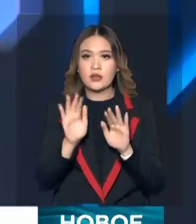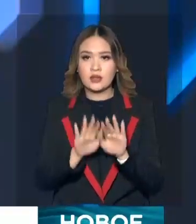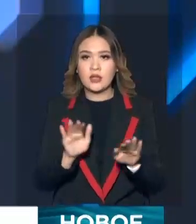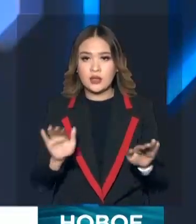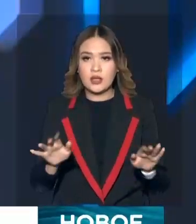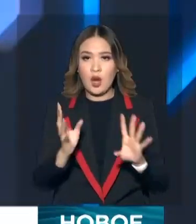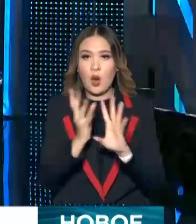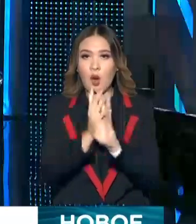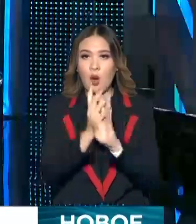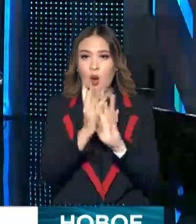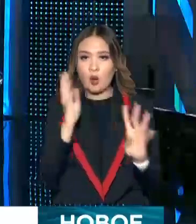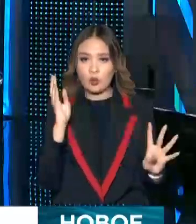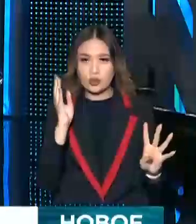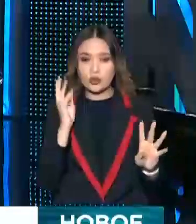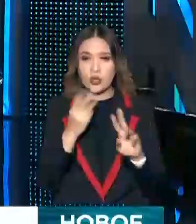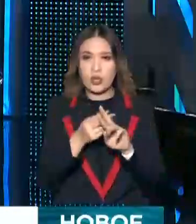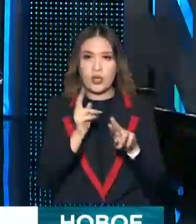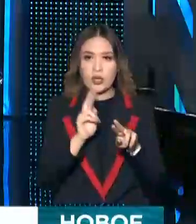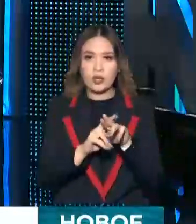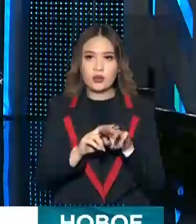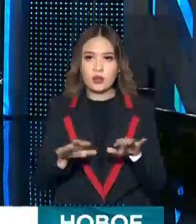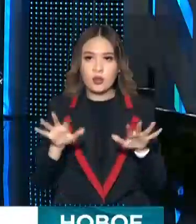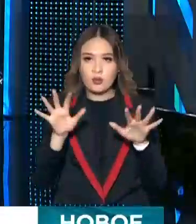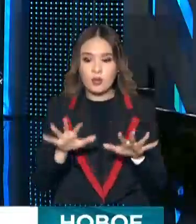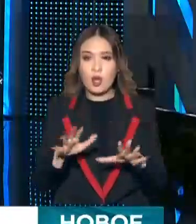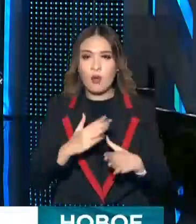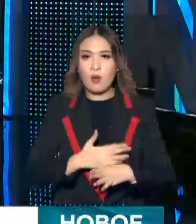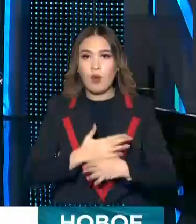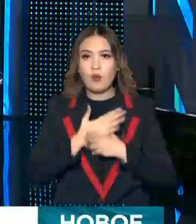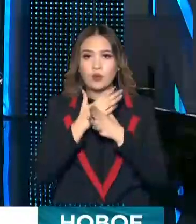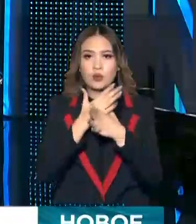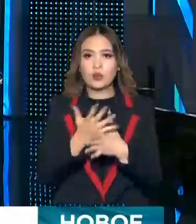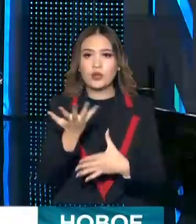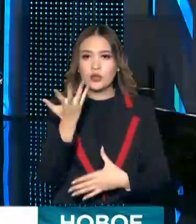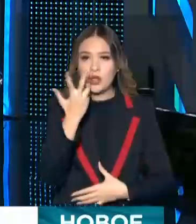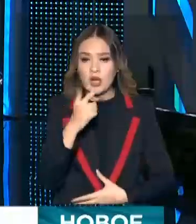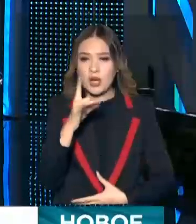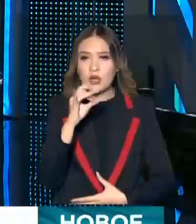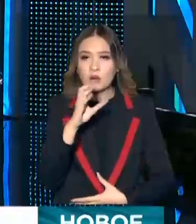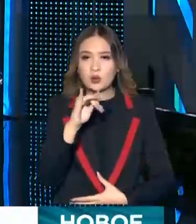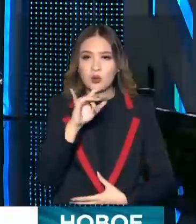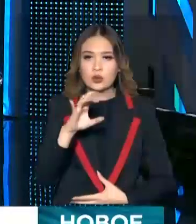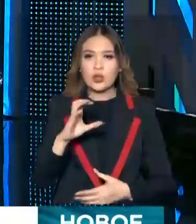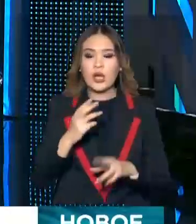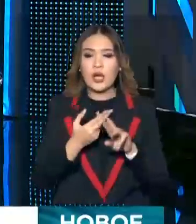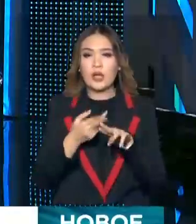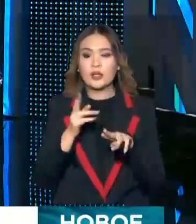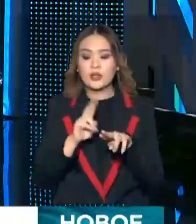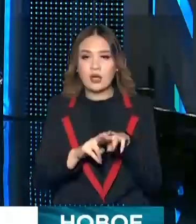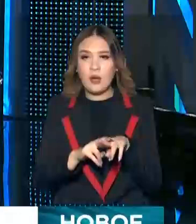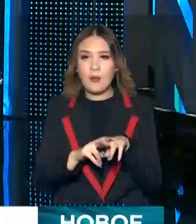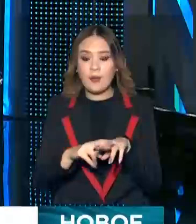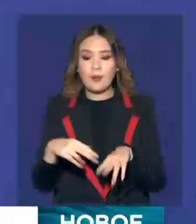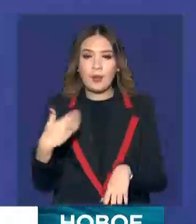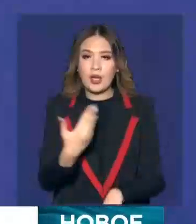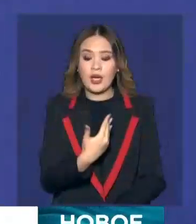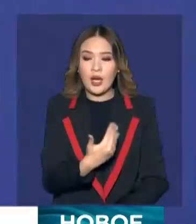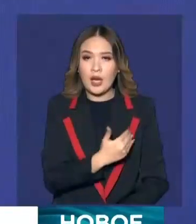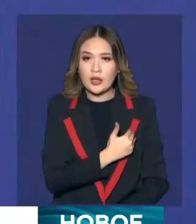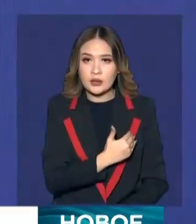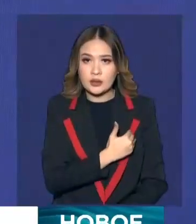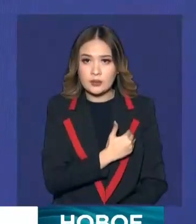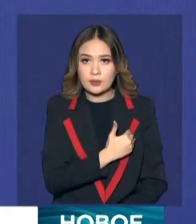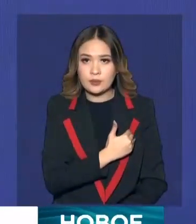Да? Вот постановка в очереди в регионах осуществляется с помощью цифровых ресурсов. Но теперь мы хотим